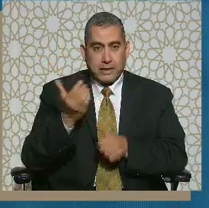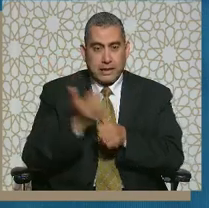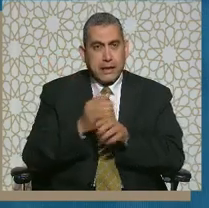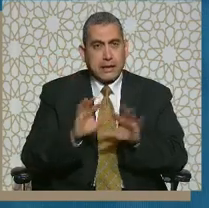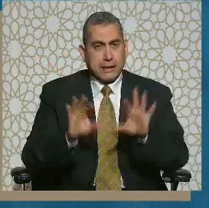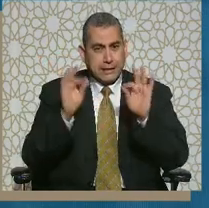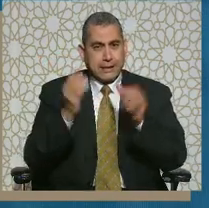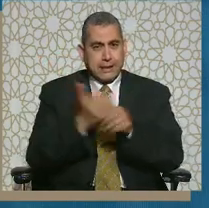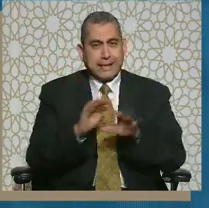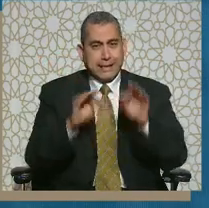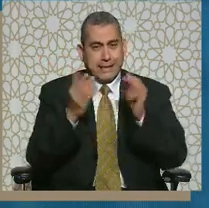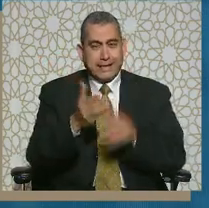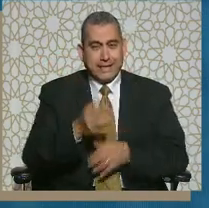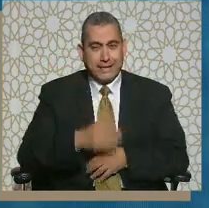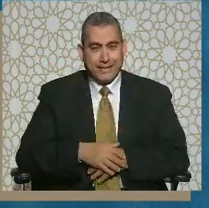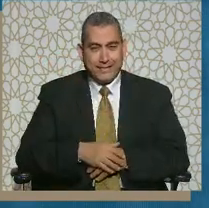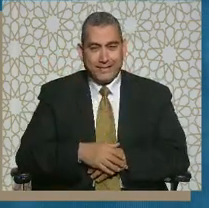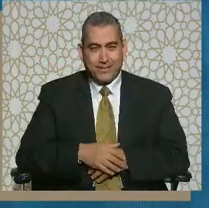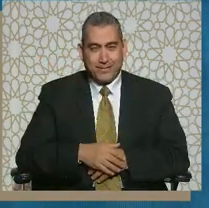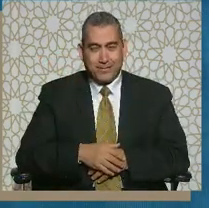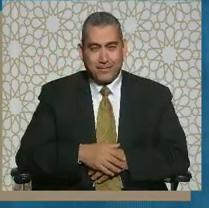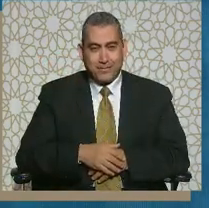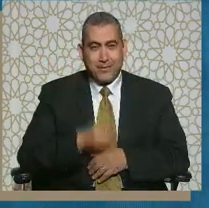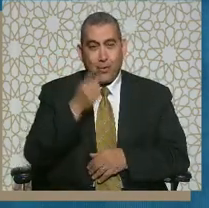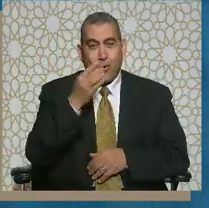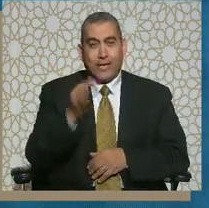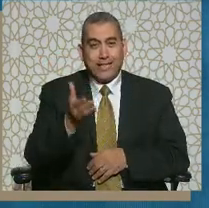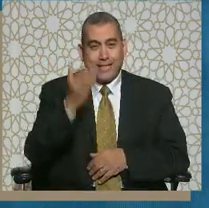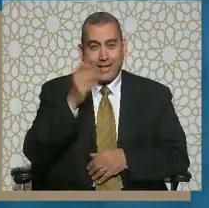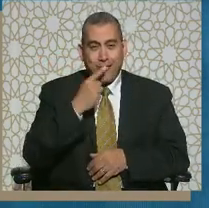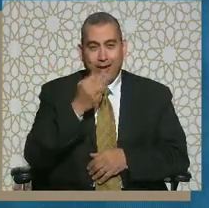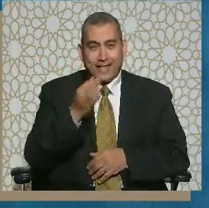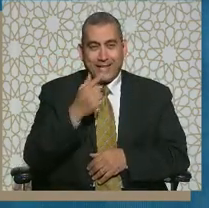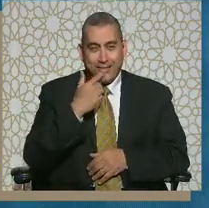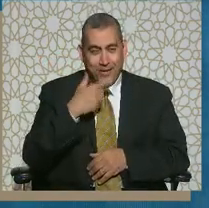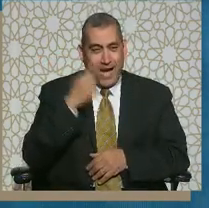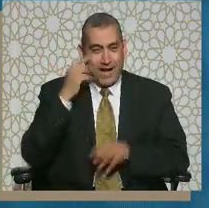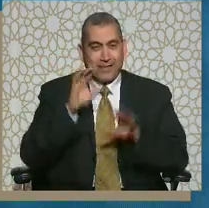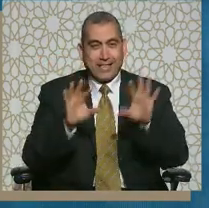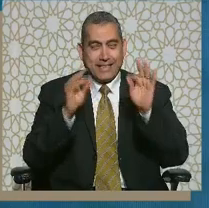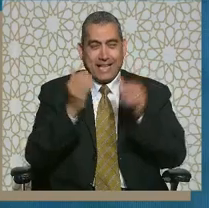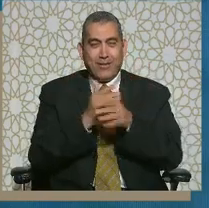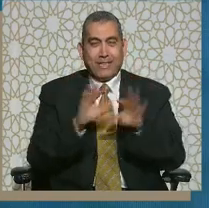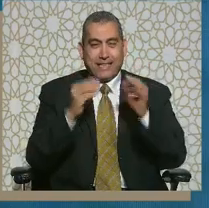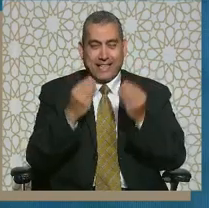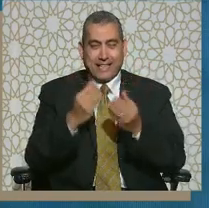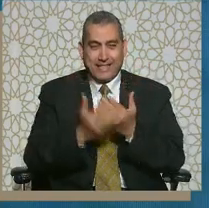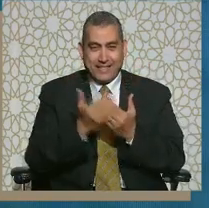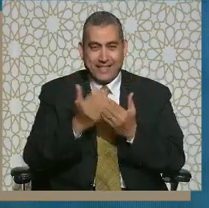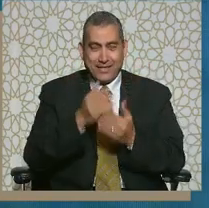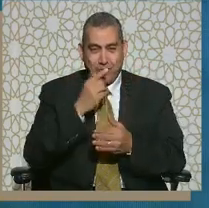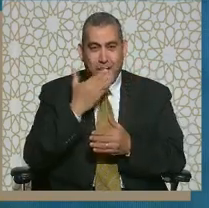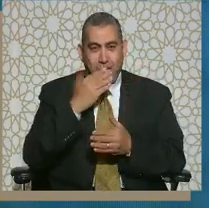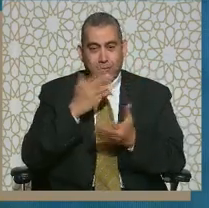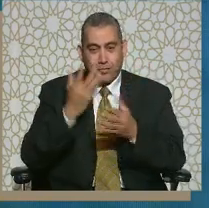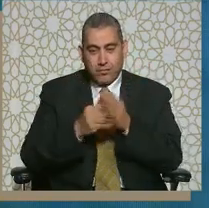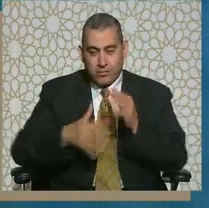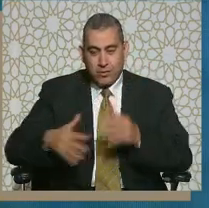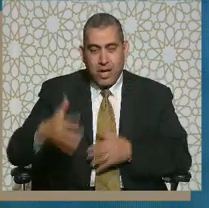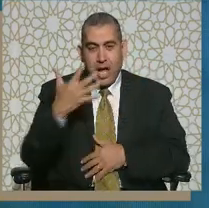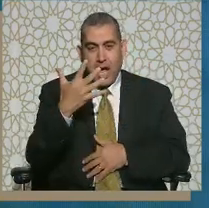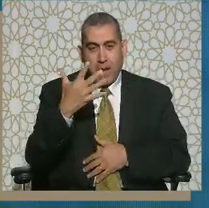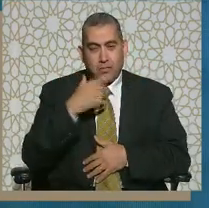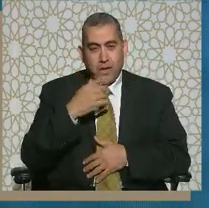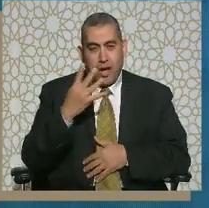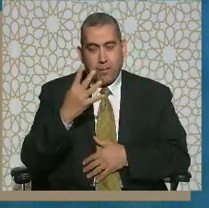حديث الزواج يعني 31 سنه لسه حديث الزواج يعني اه ربنا اكرمني بخمس اولاد اربع اولاد